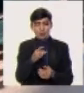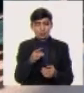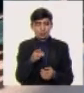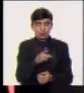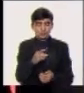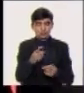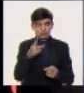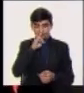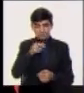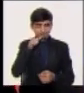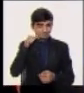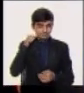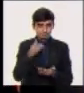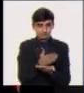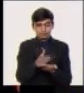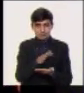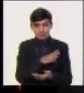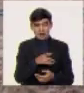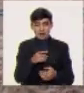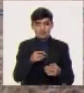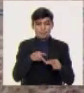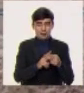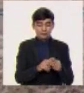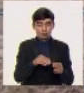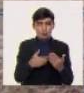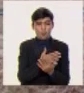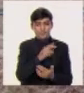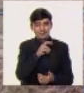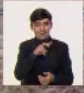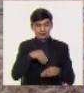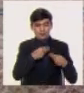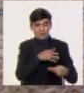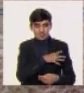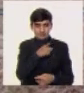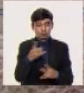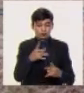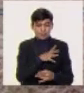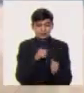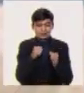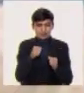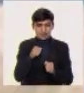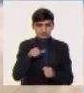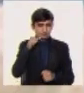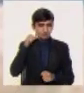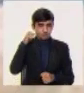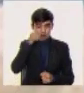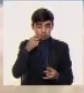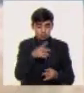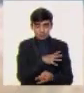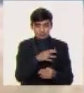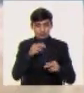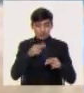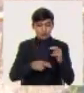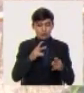часть территория отдали новому телеском у станции должны были сдать в эксплуатацию зимой того же года но возникли